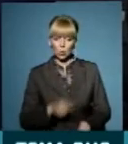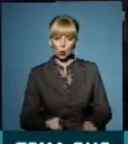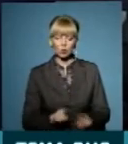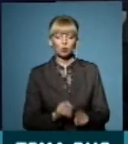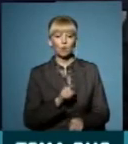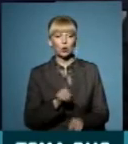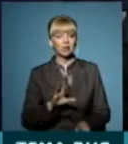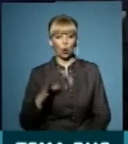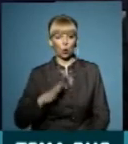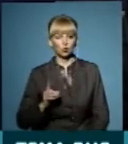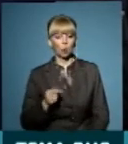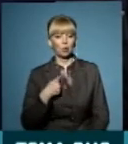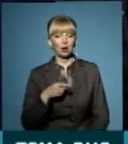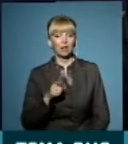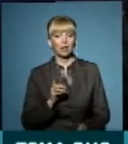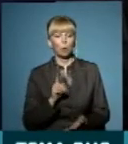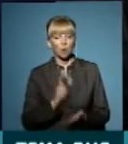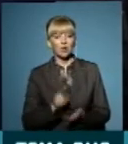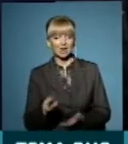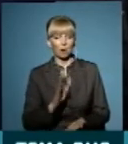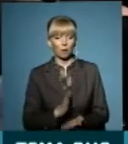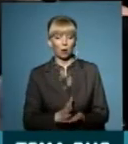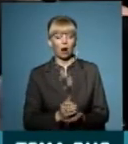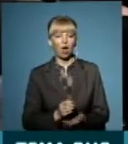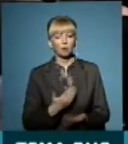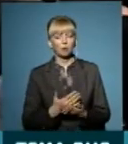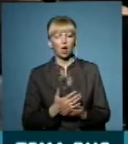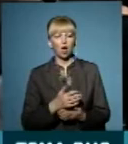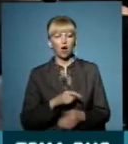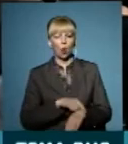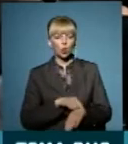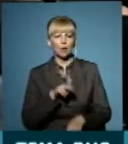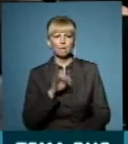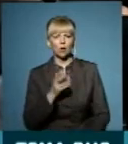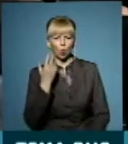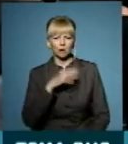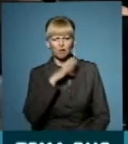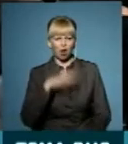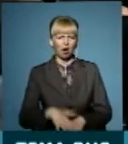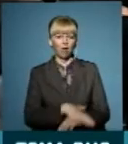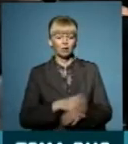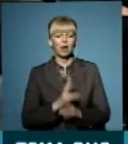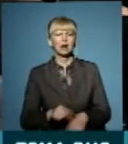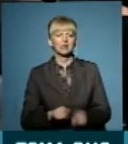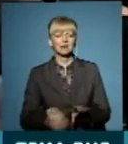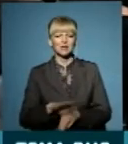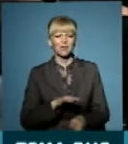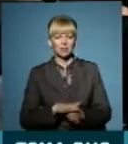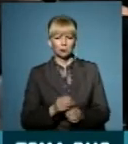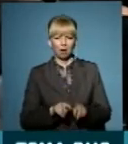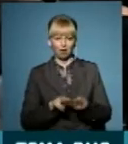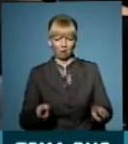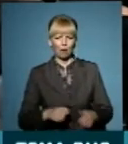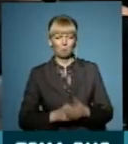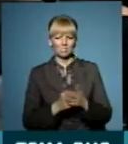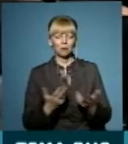щоб вони не очікували, що ми там маємо бути. Або годину пік, наприклад, от знаємо, так, коли багато, так, як це відбувається. За таким самим